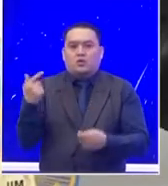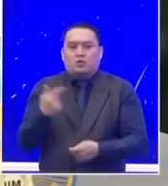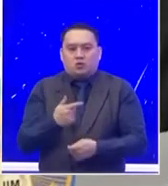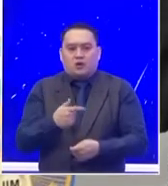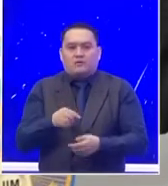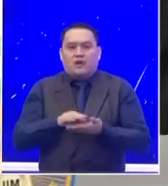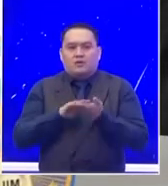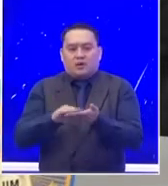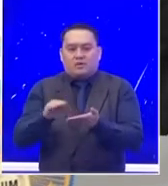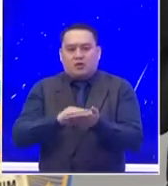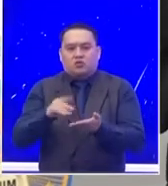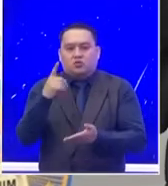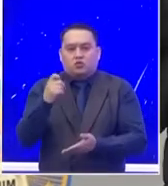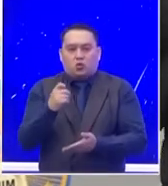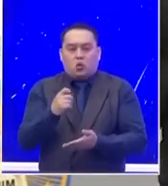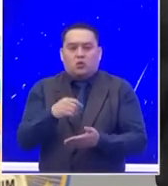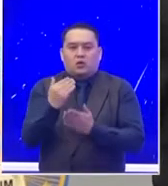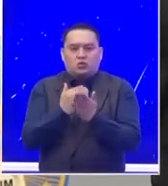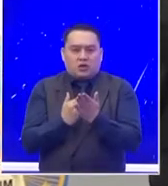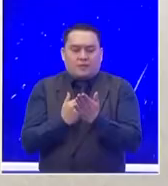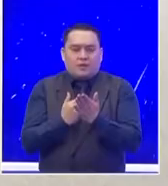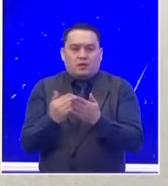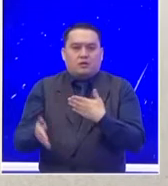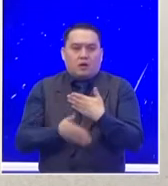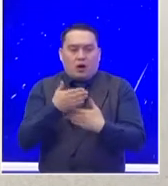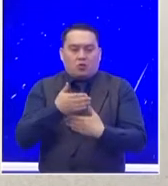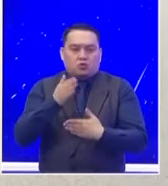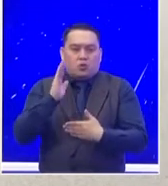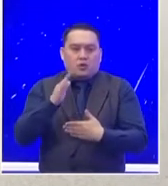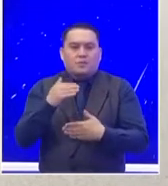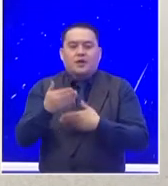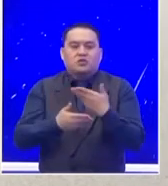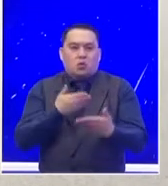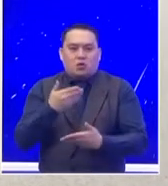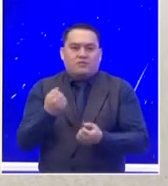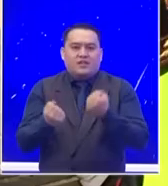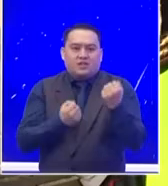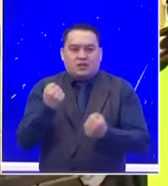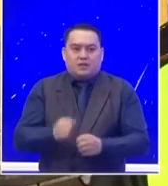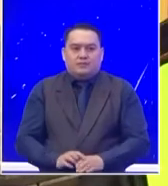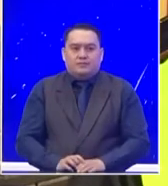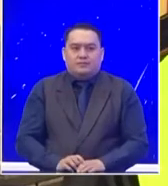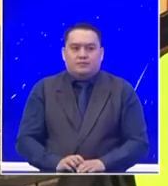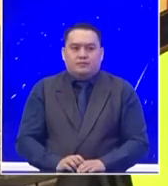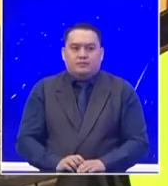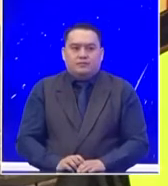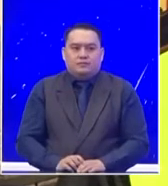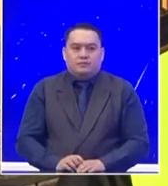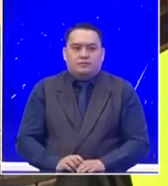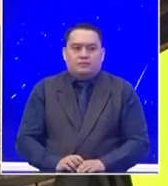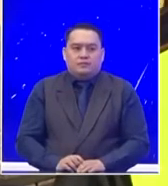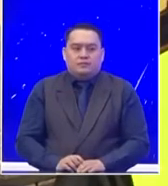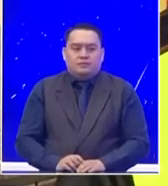сотрудники выписали более 100 административных протоколов. Наказанию подверглись как пешеходы, так и водители. Водитель, не пропустивший